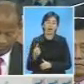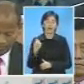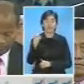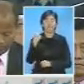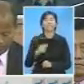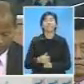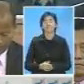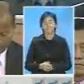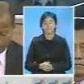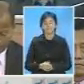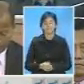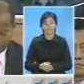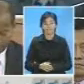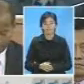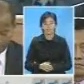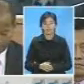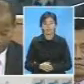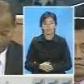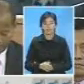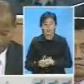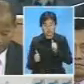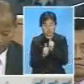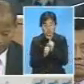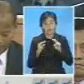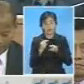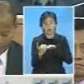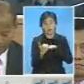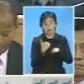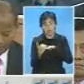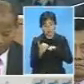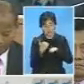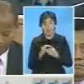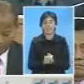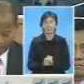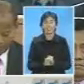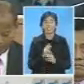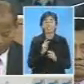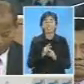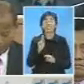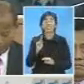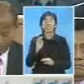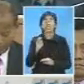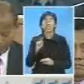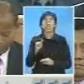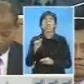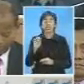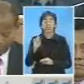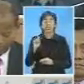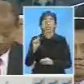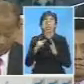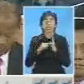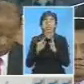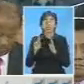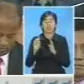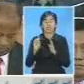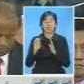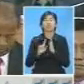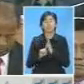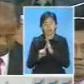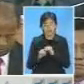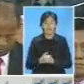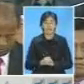านรัฐมนตรีช่วยคมนาคมนะครับคุณพ่อผมกิติศักดิ์ขันธสงเคราะห์ขออนุญาตที่เอ่ยนามครับ